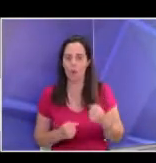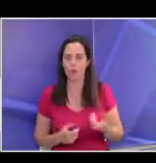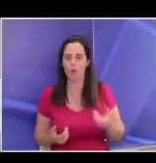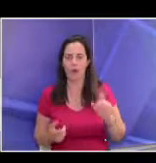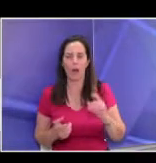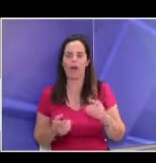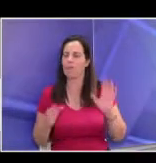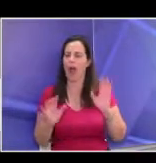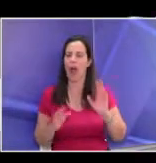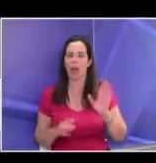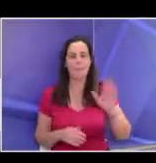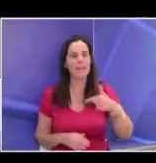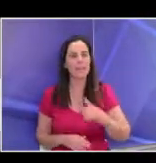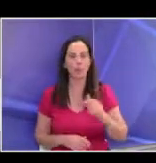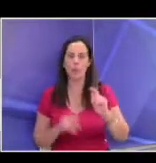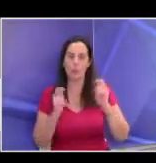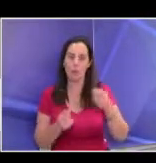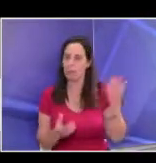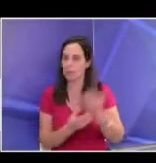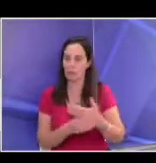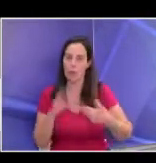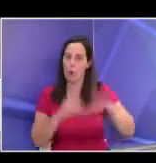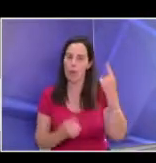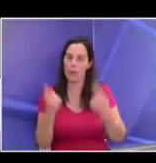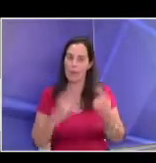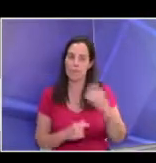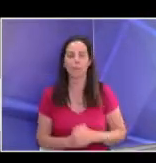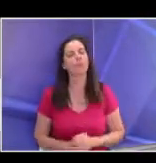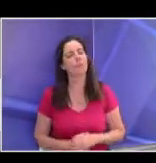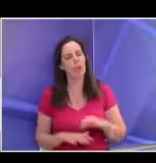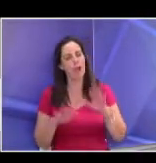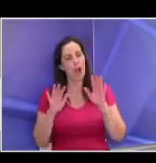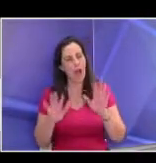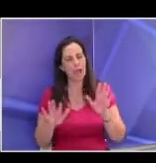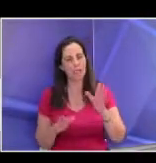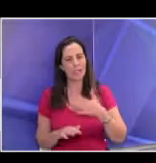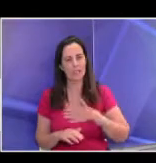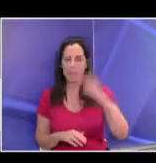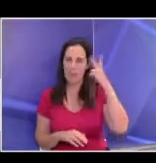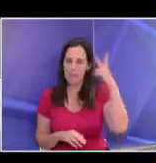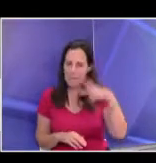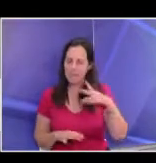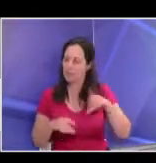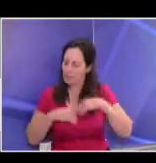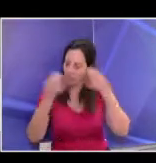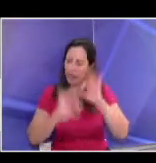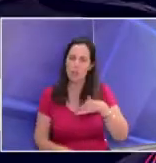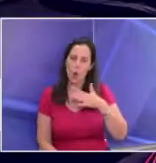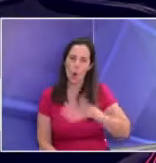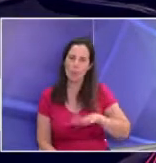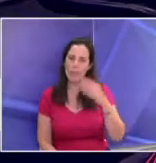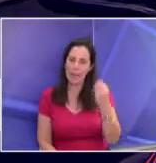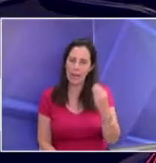כן, מאשר כלום. למשל, מאשר כן, זה שלא אישה. מגישים תיקים במרבית המקרים, למשל. אוקיי, אז אני מבין, מסכים ומכבד, אני רוצה רגע